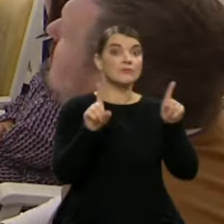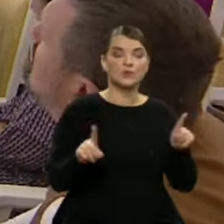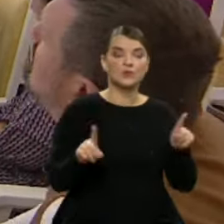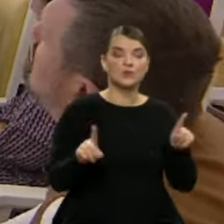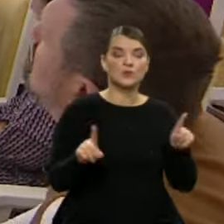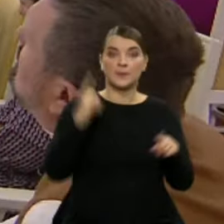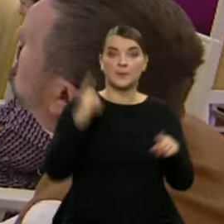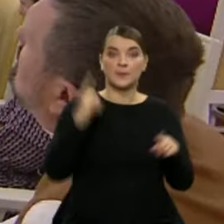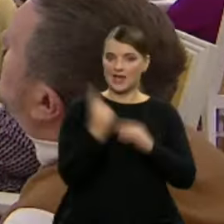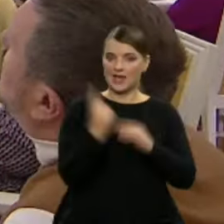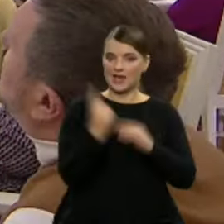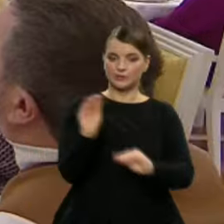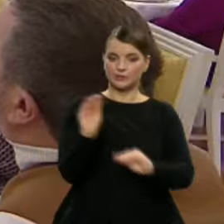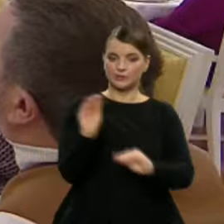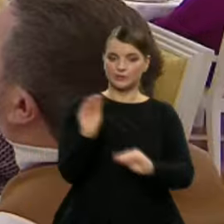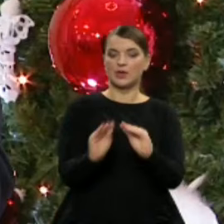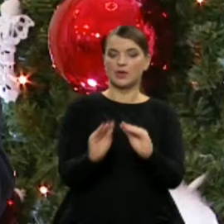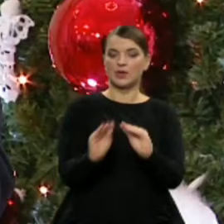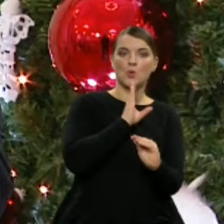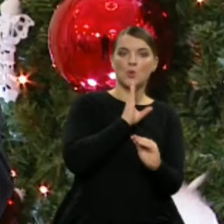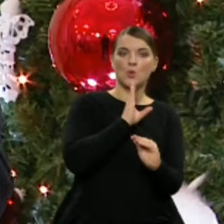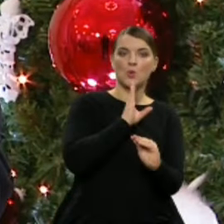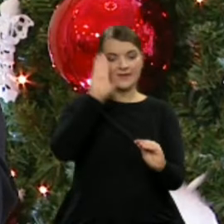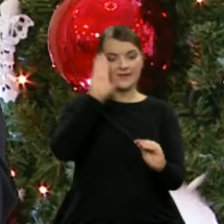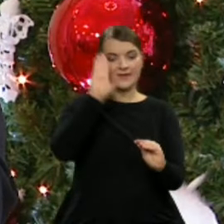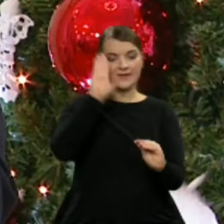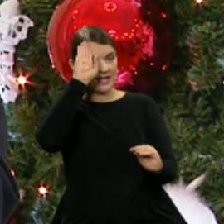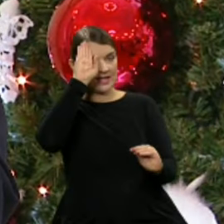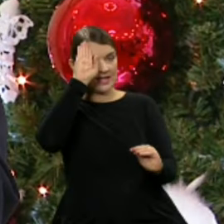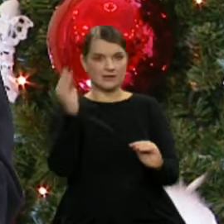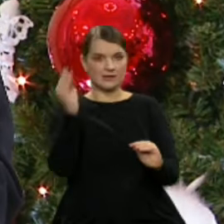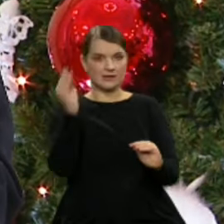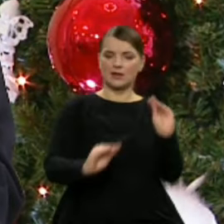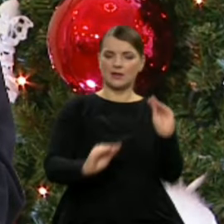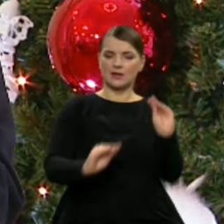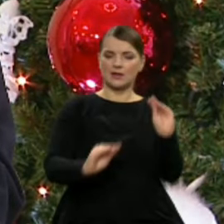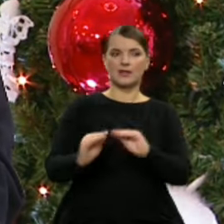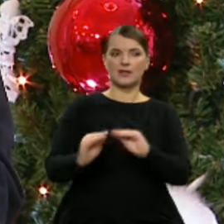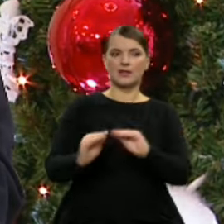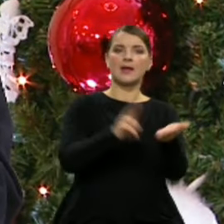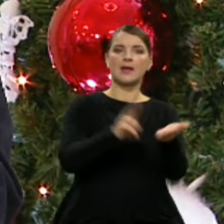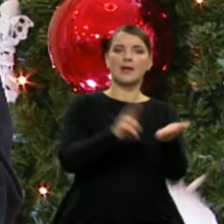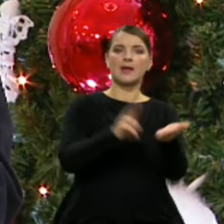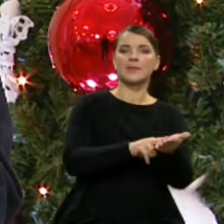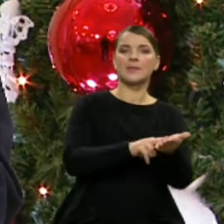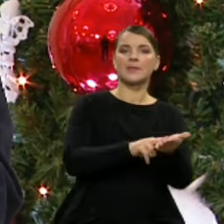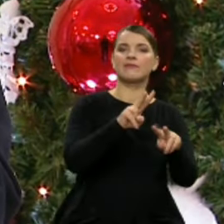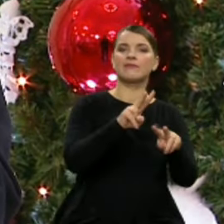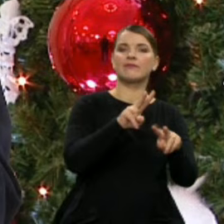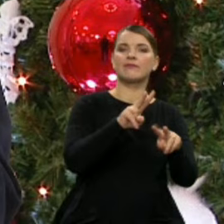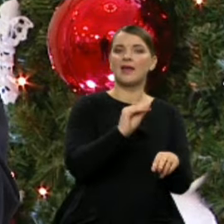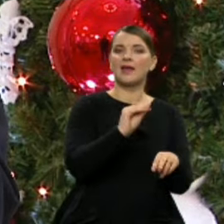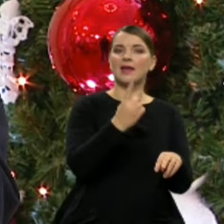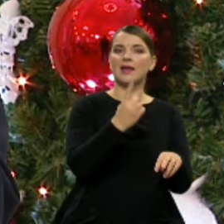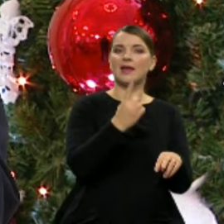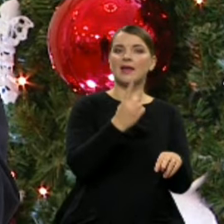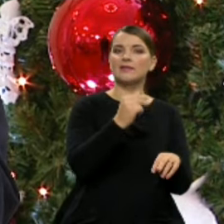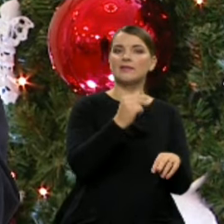ir moterį pagal savo paveikslą ir panašumą ir įkurdino juos Edene, linksmybių